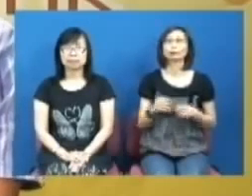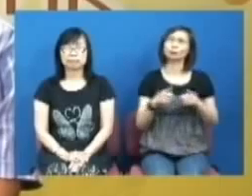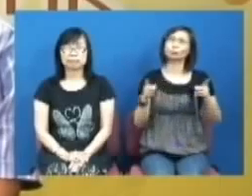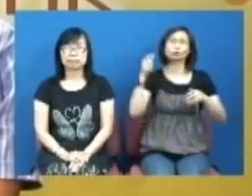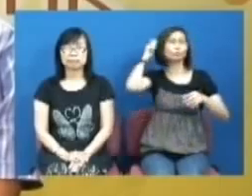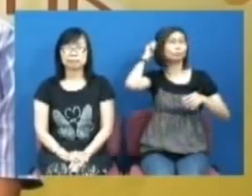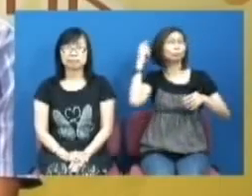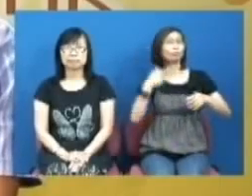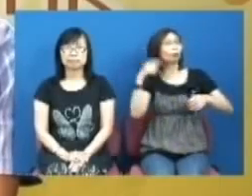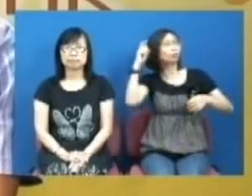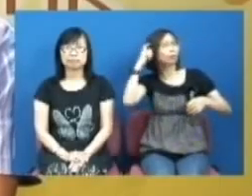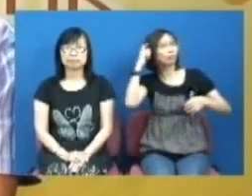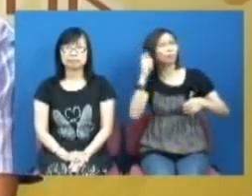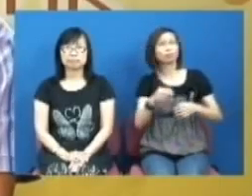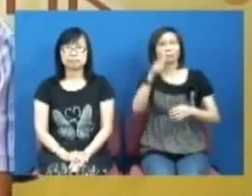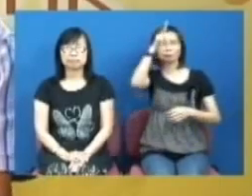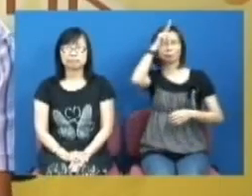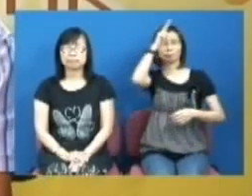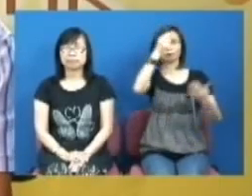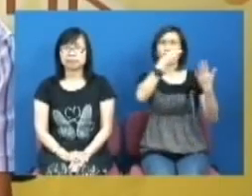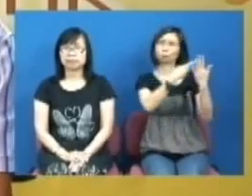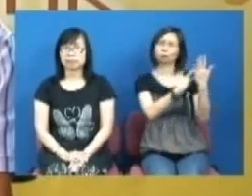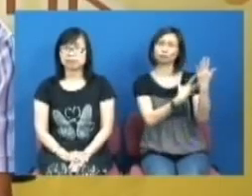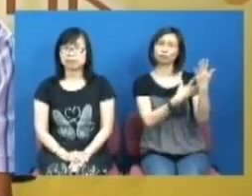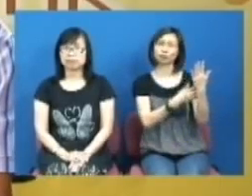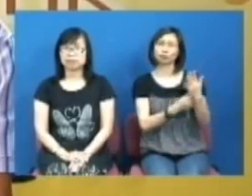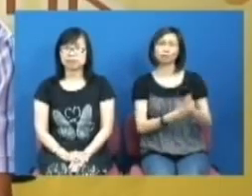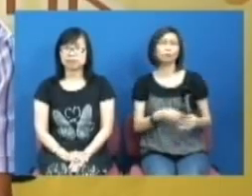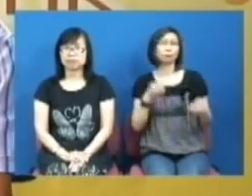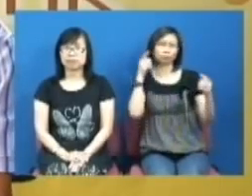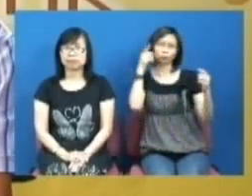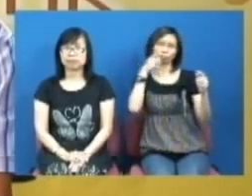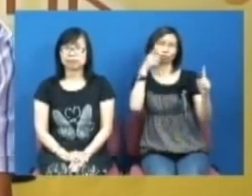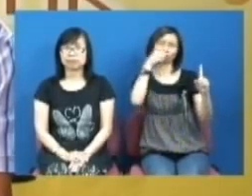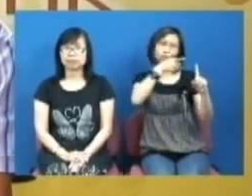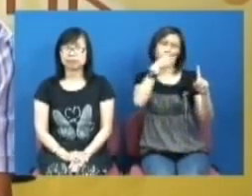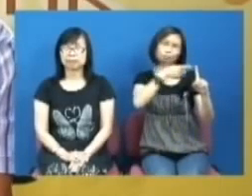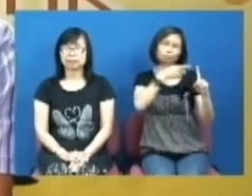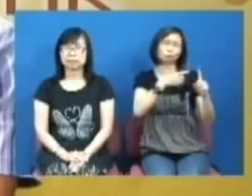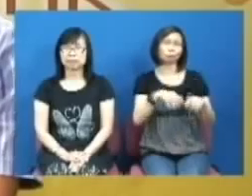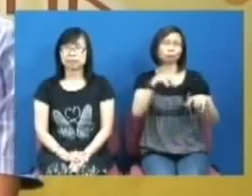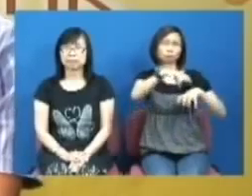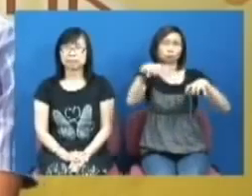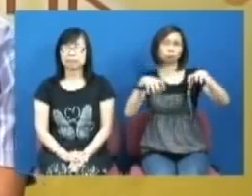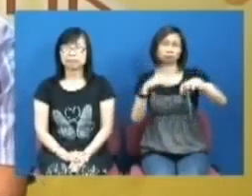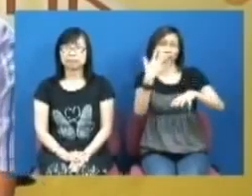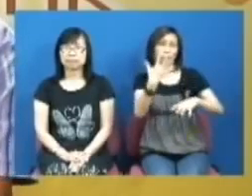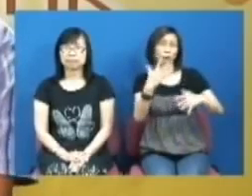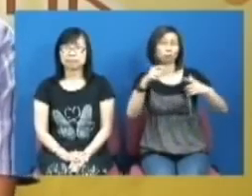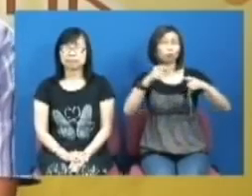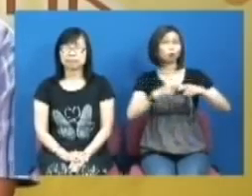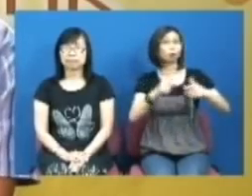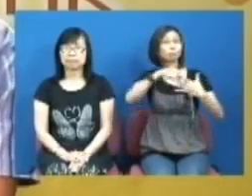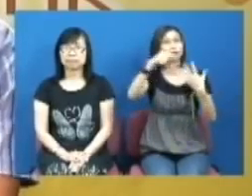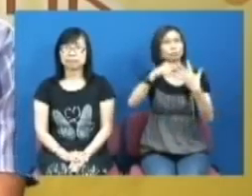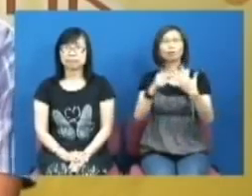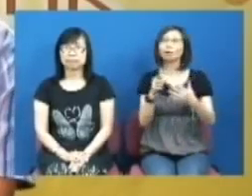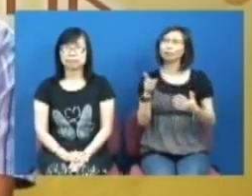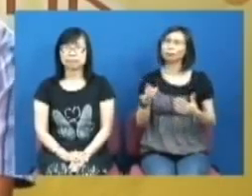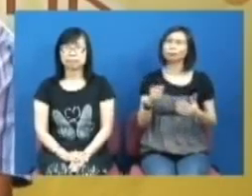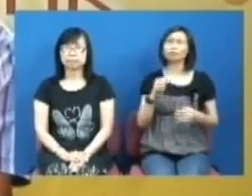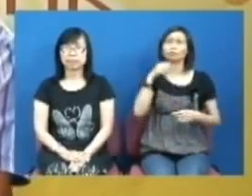諗政府依個政策都係針對翻依個五居公投，即係依一個做法而嚟啦。咁我知道其實你都有好多意